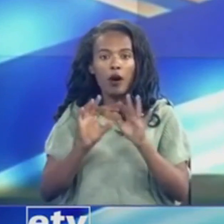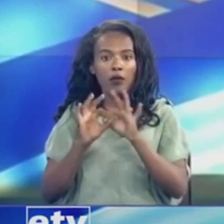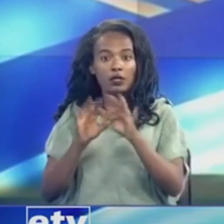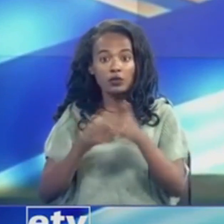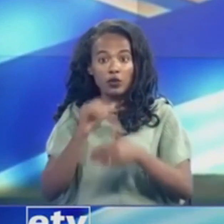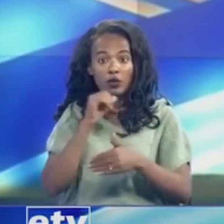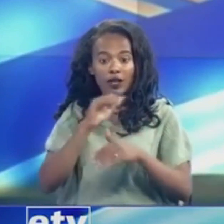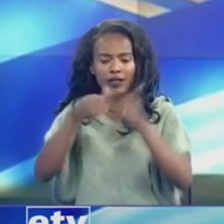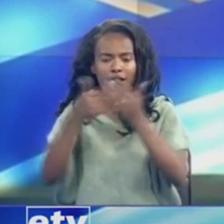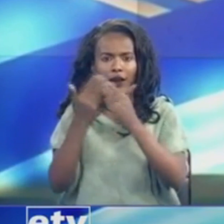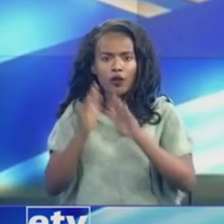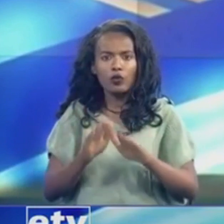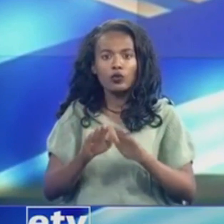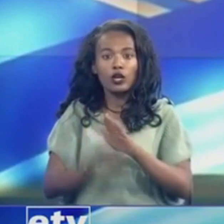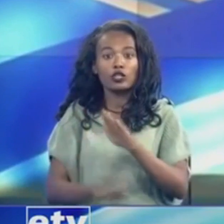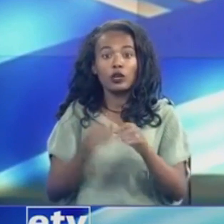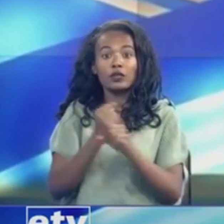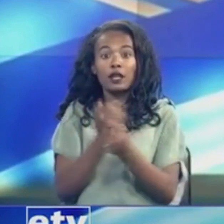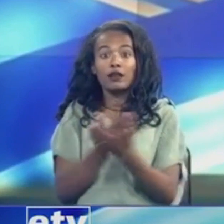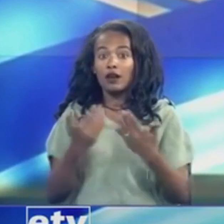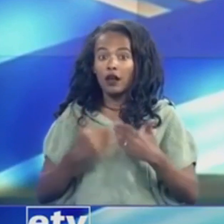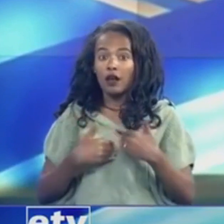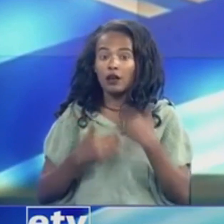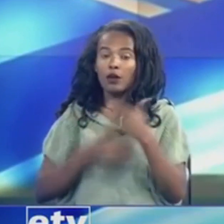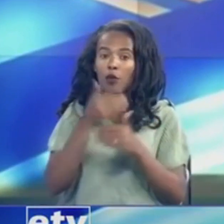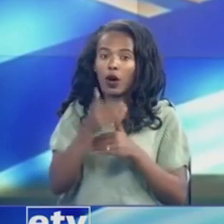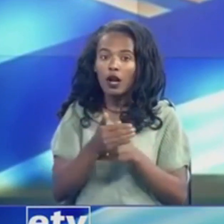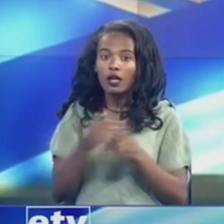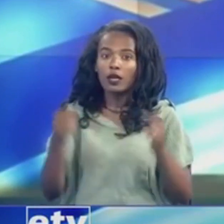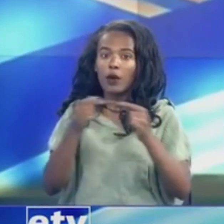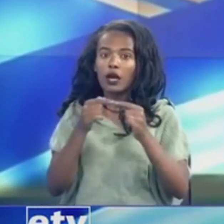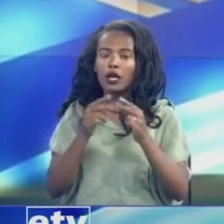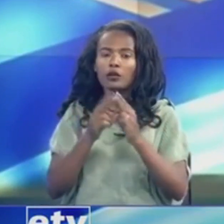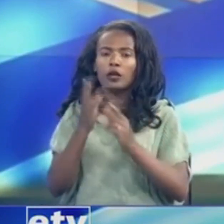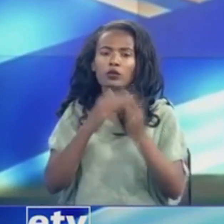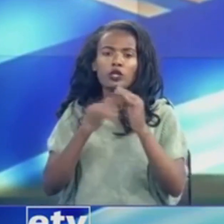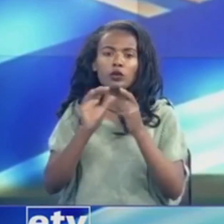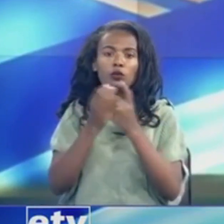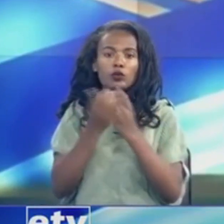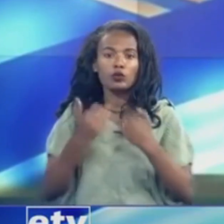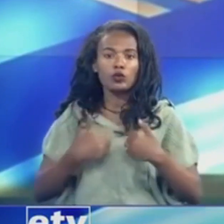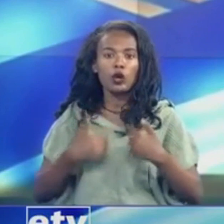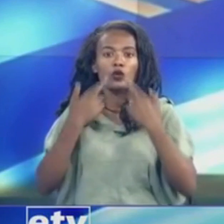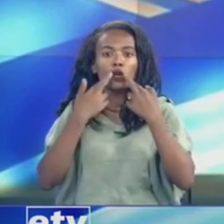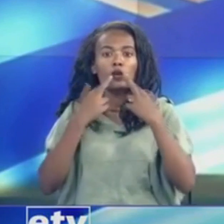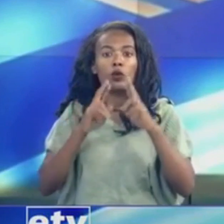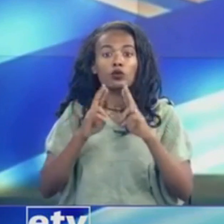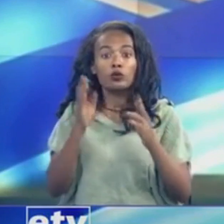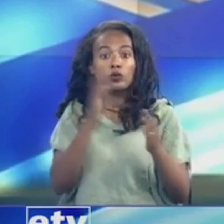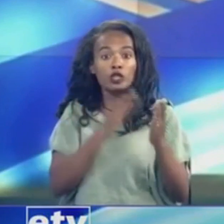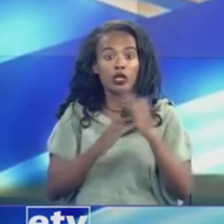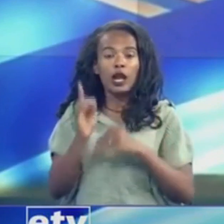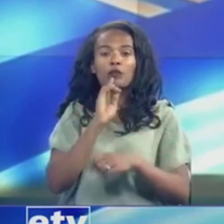ጠቅላላ ወርዶ ታች የመስራት ነገሮች አሉ። በኋላ ላይ ለማገናኘት በጣም የሚቸግርበት ሁኔታዎች አሉ። ለሪፖርቲንግም ይቸግራል፣